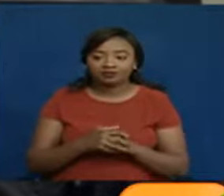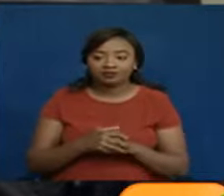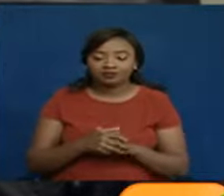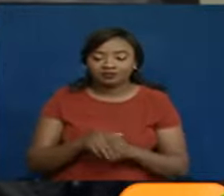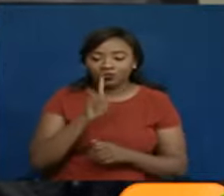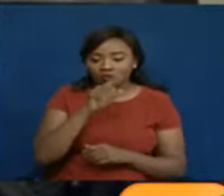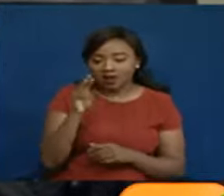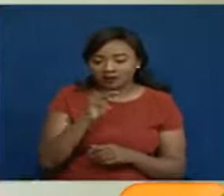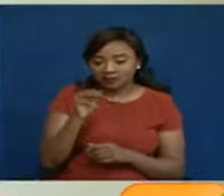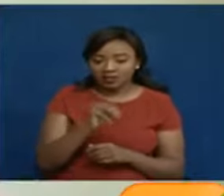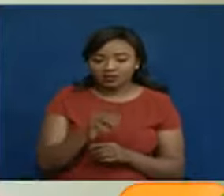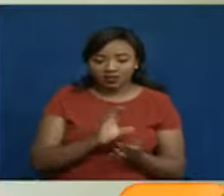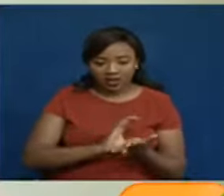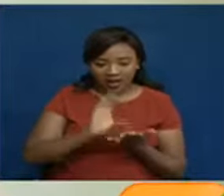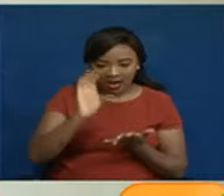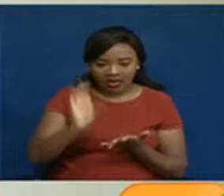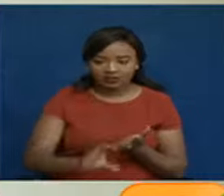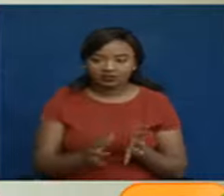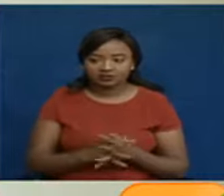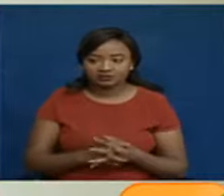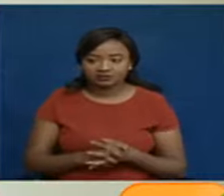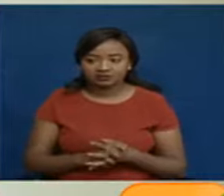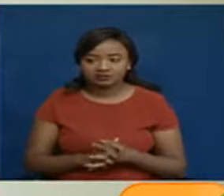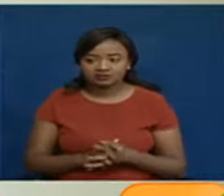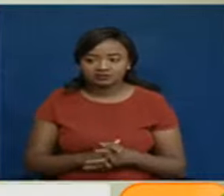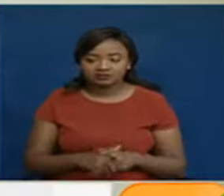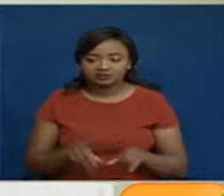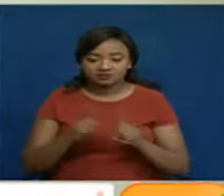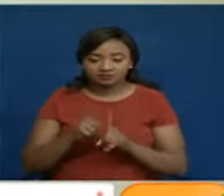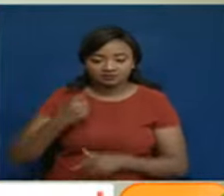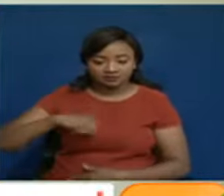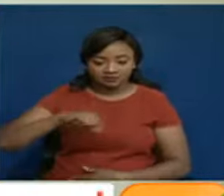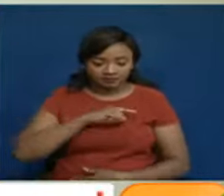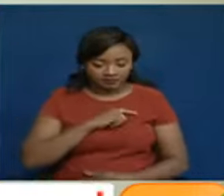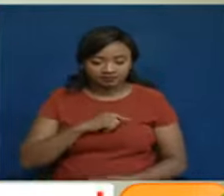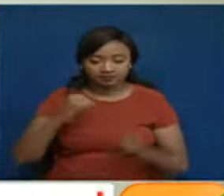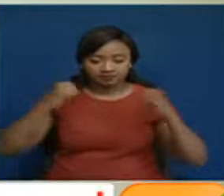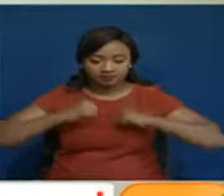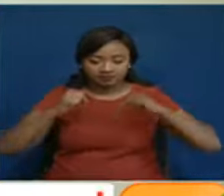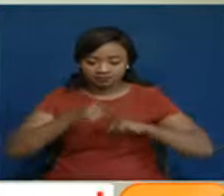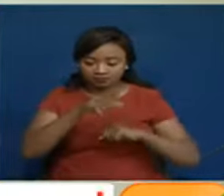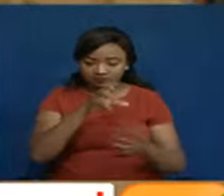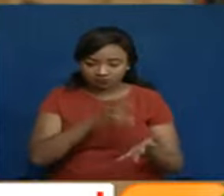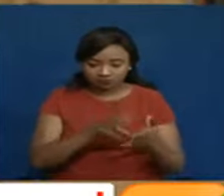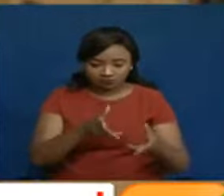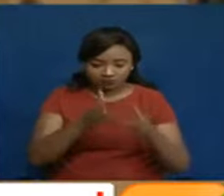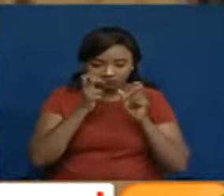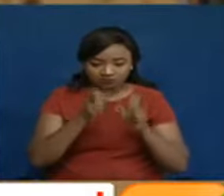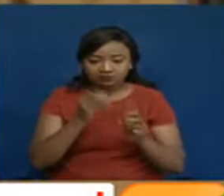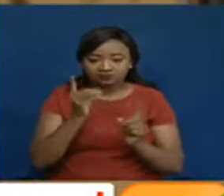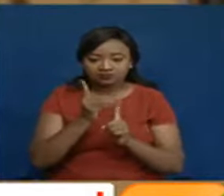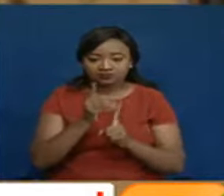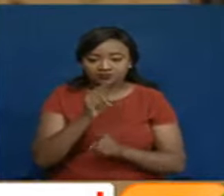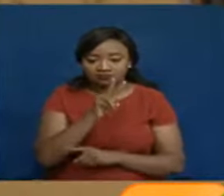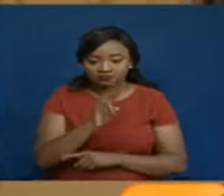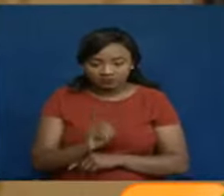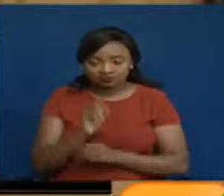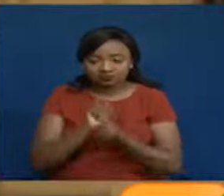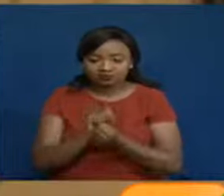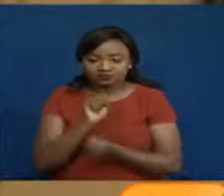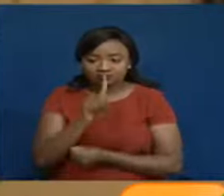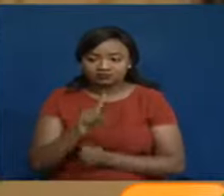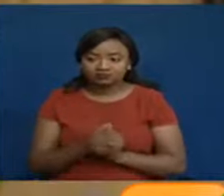kila mmoja. And by consent, we have agreed that we mention this matter again on the 20th of November. Tume ya